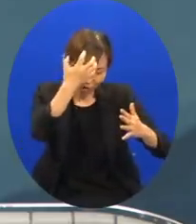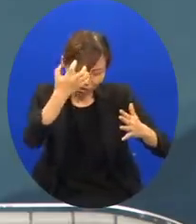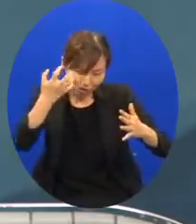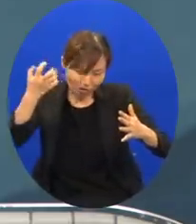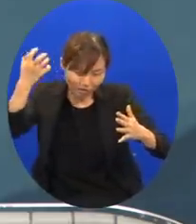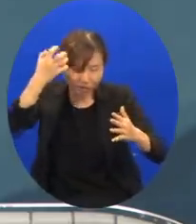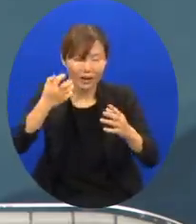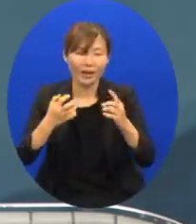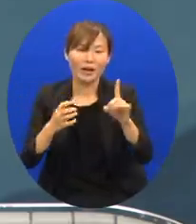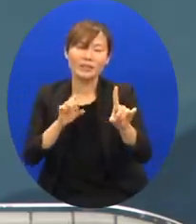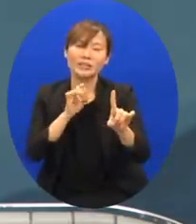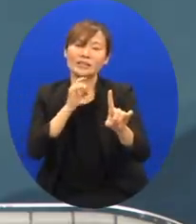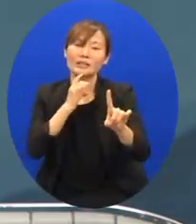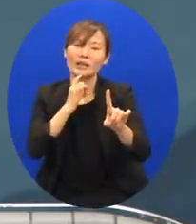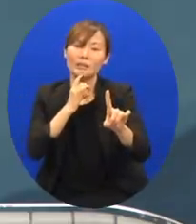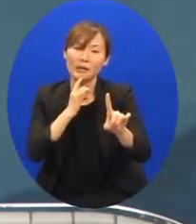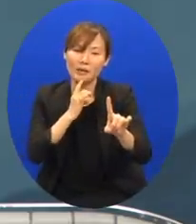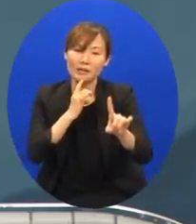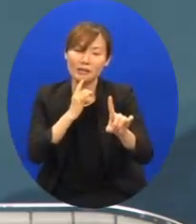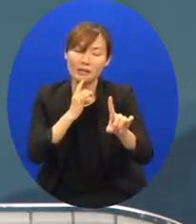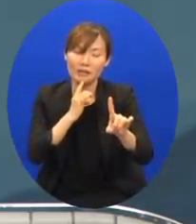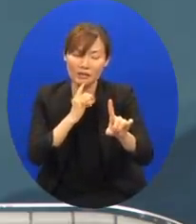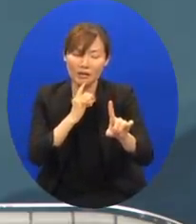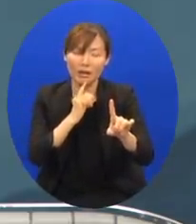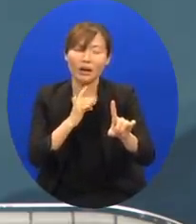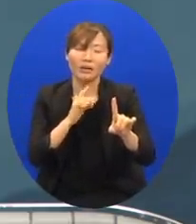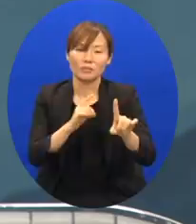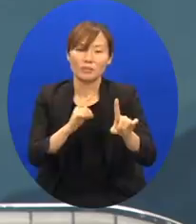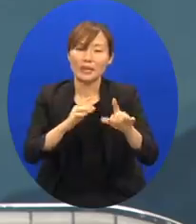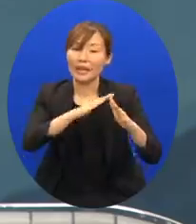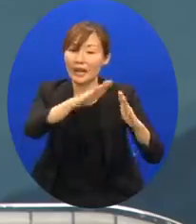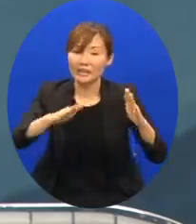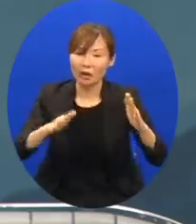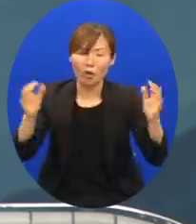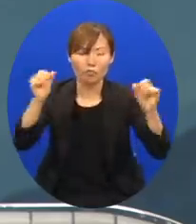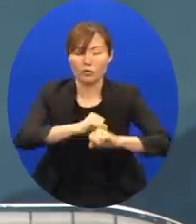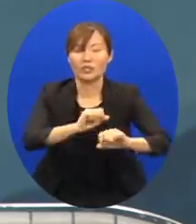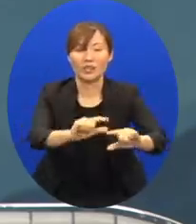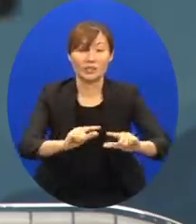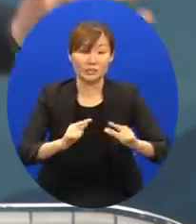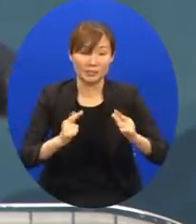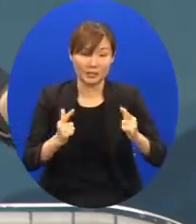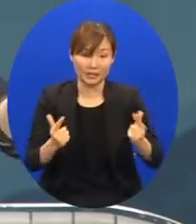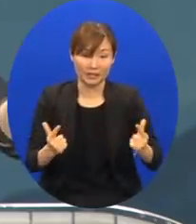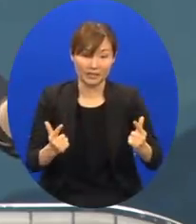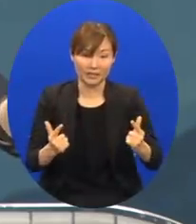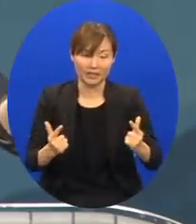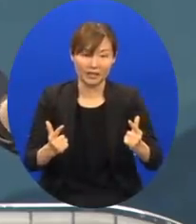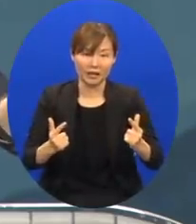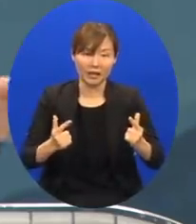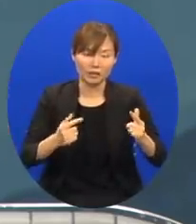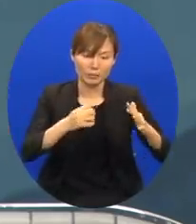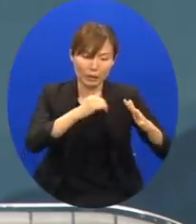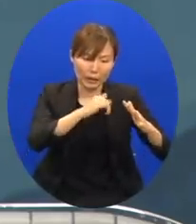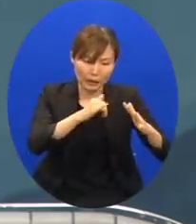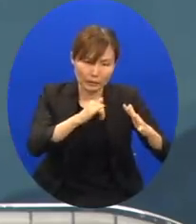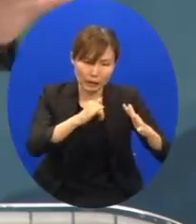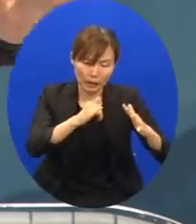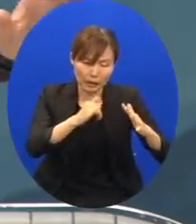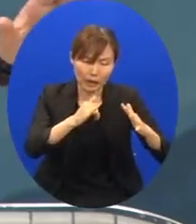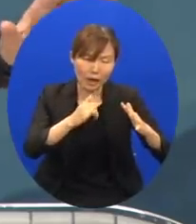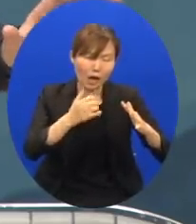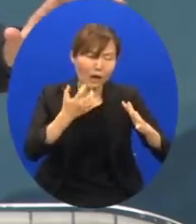된 사람이 있으면 그 과정은 무너지지 않습니다 그러나 가족 전체가 다 영혼이